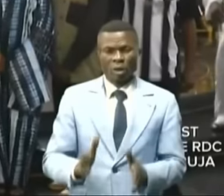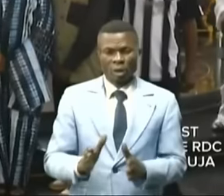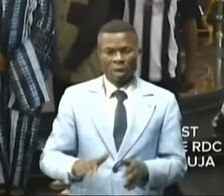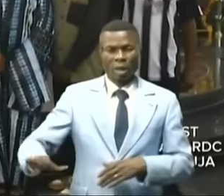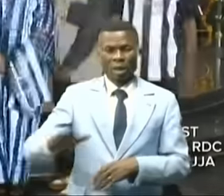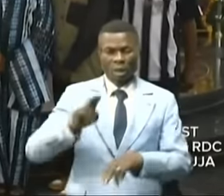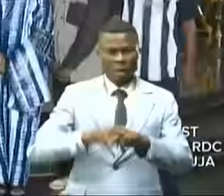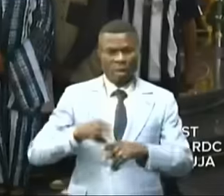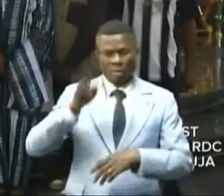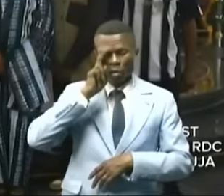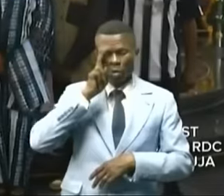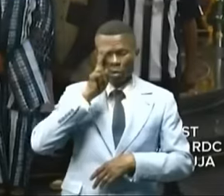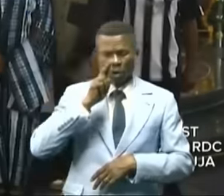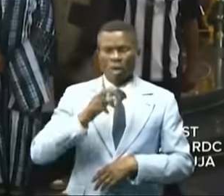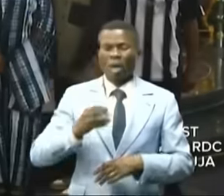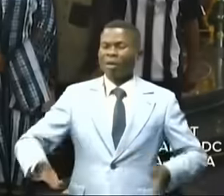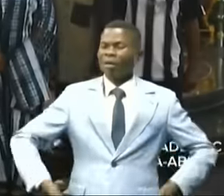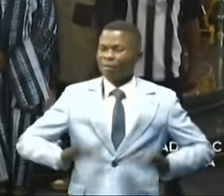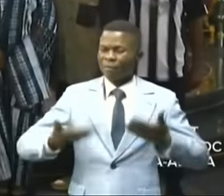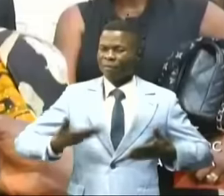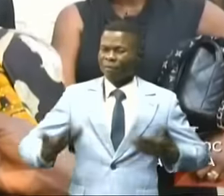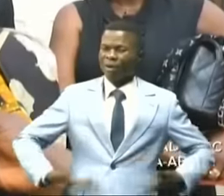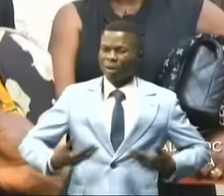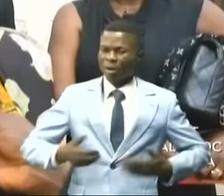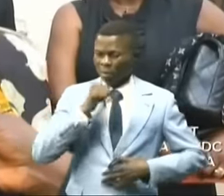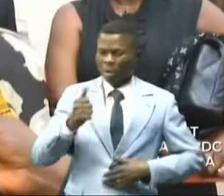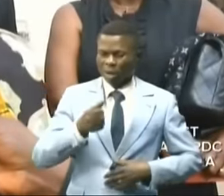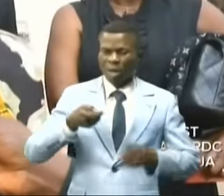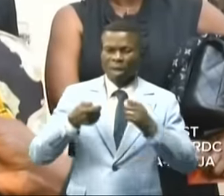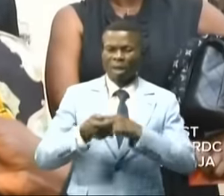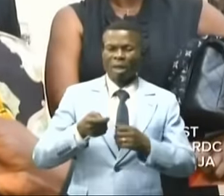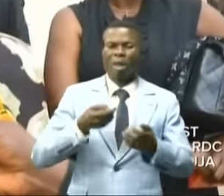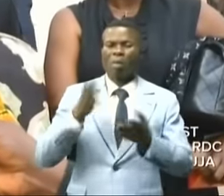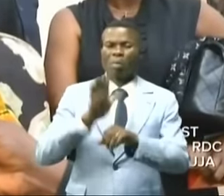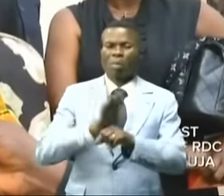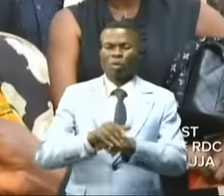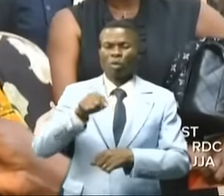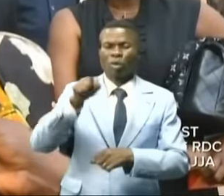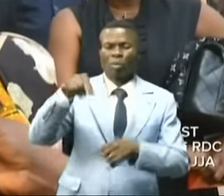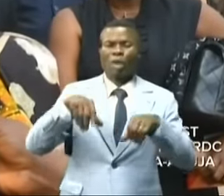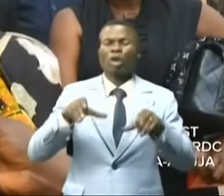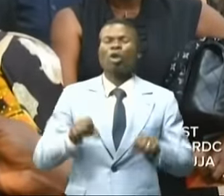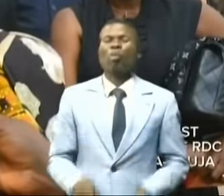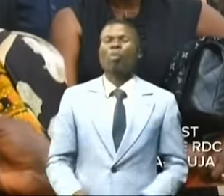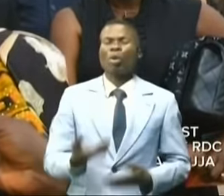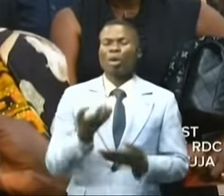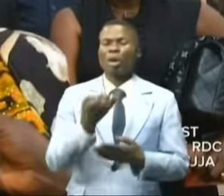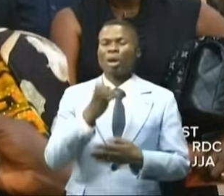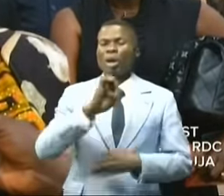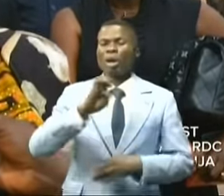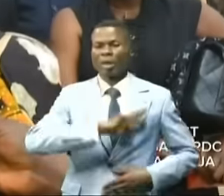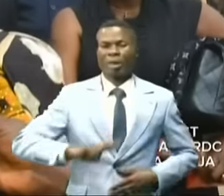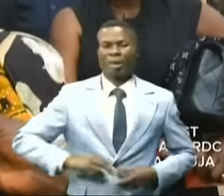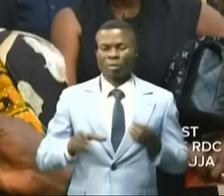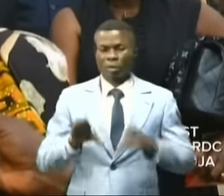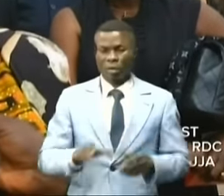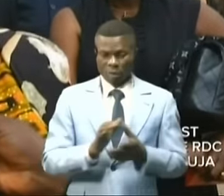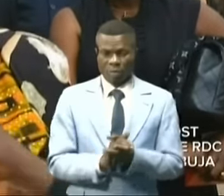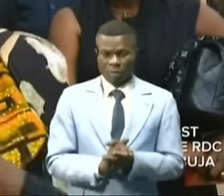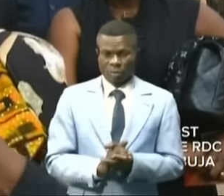Nigeria s'insurgent contre cette barbarie qui a coûté la vie à des millions de Congolais à l'est de la RDC.